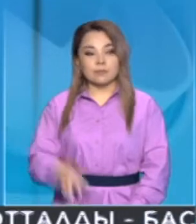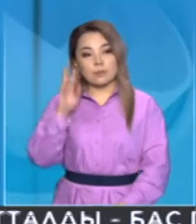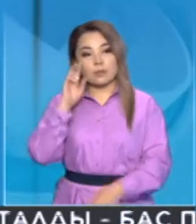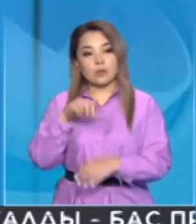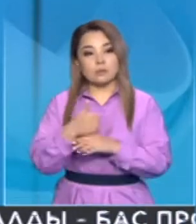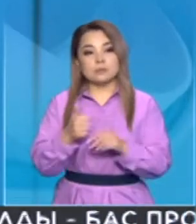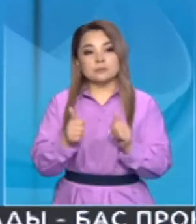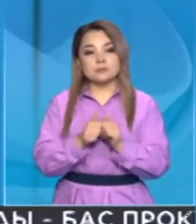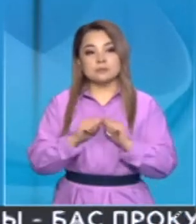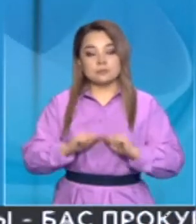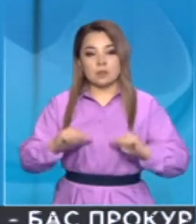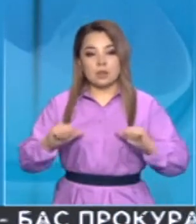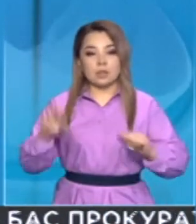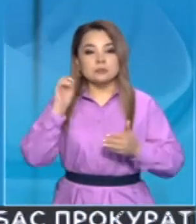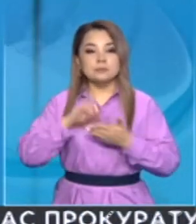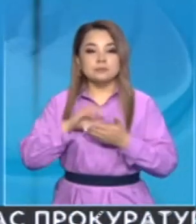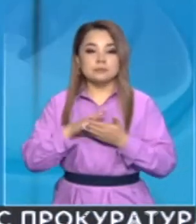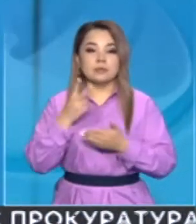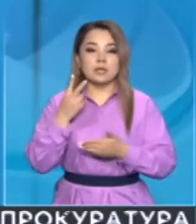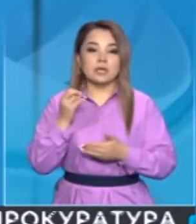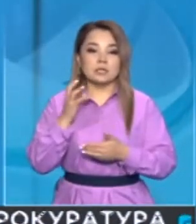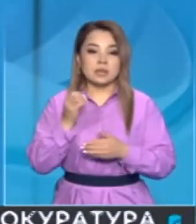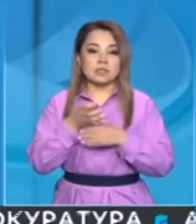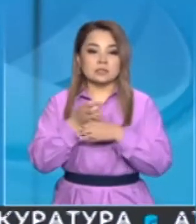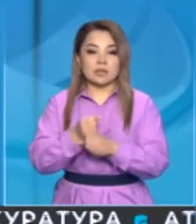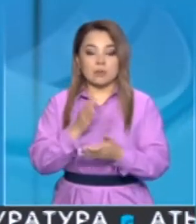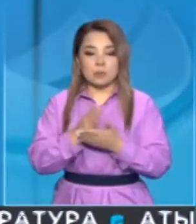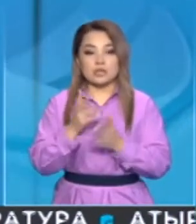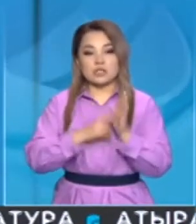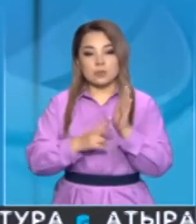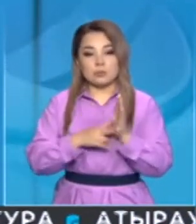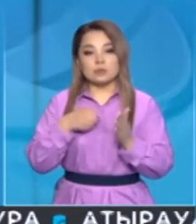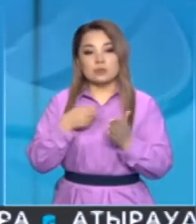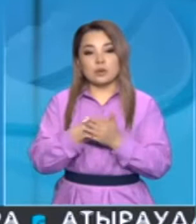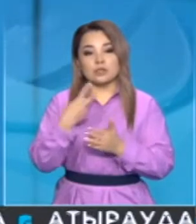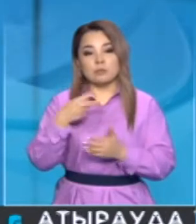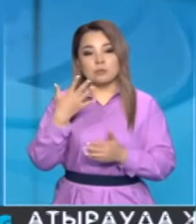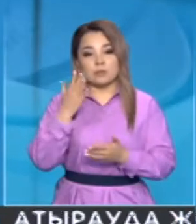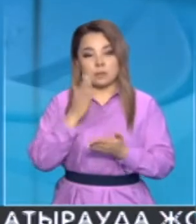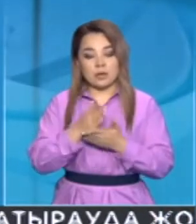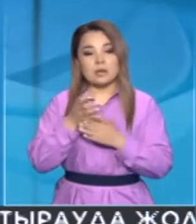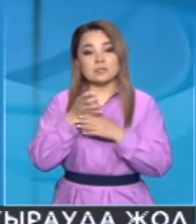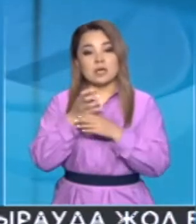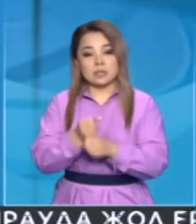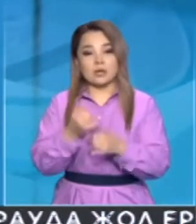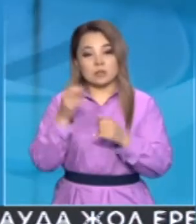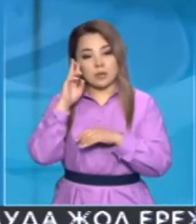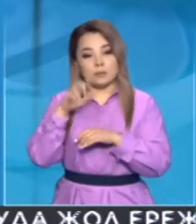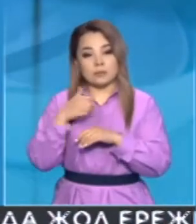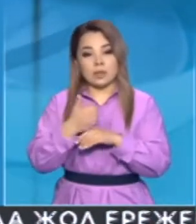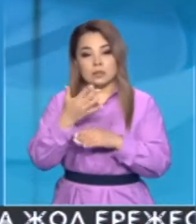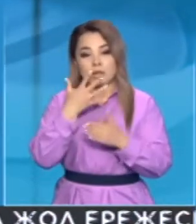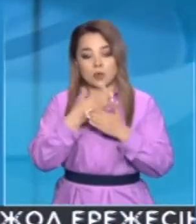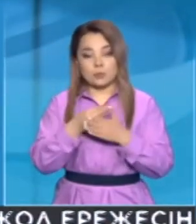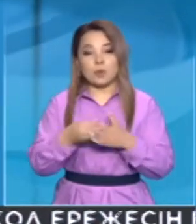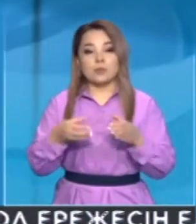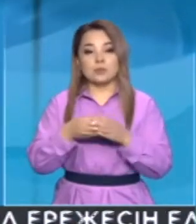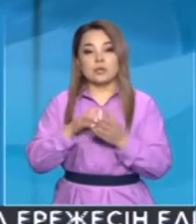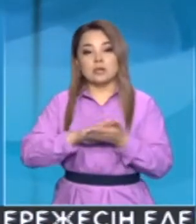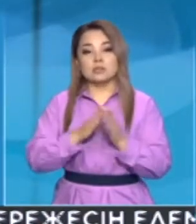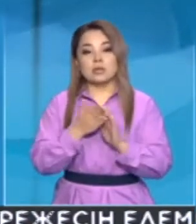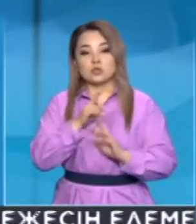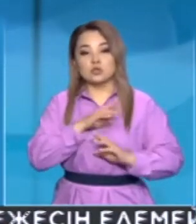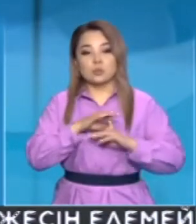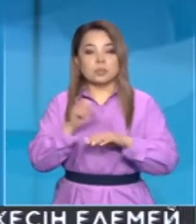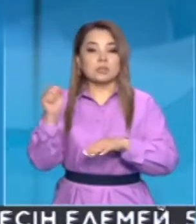үкімет жанындағы комиссиялар саны 2 есеге қысқартылды, яғни 70-тен 25-ке, бірақ азайған бұл мемлекет башысының бюрократиядан арылу